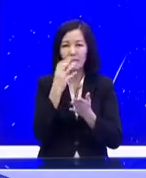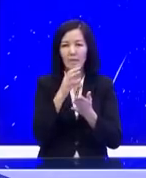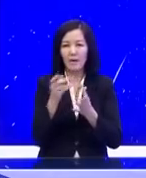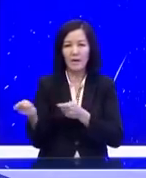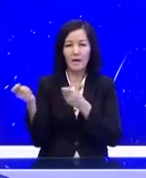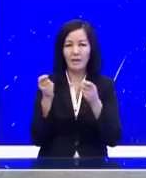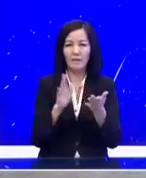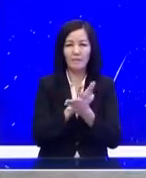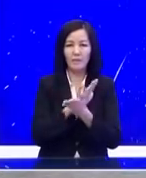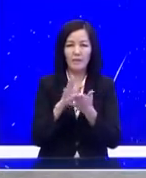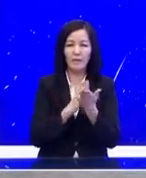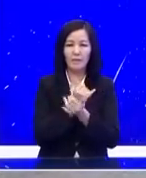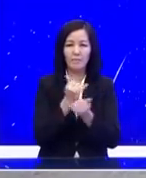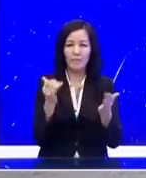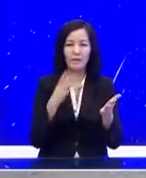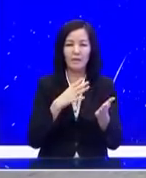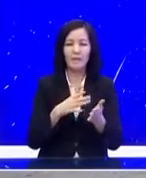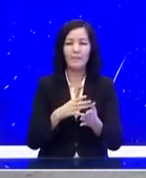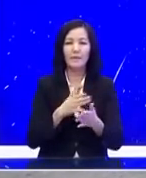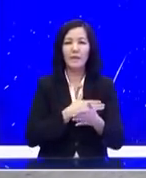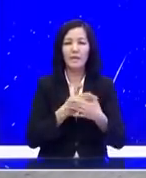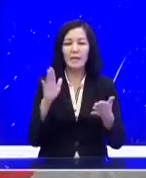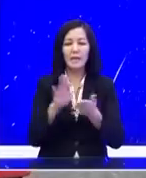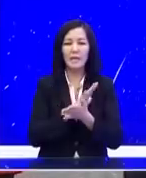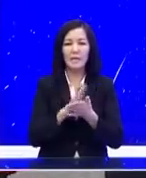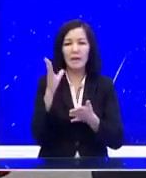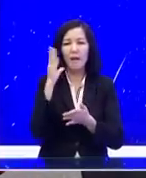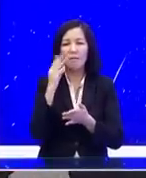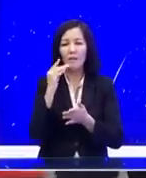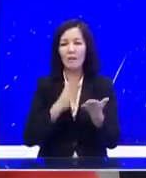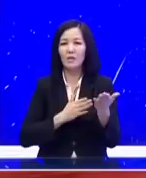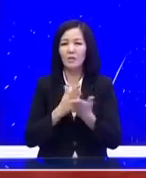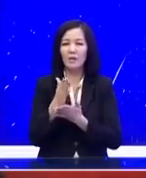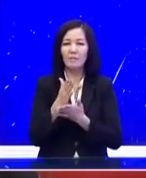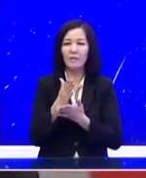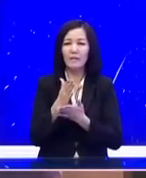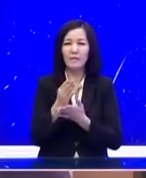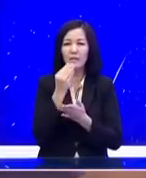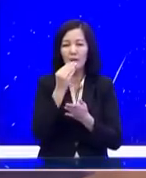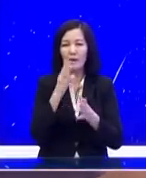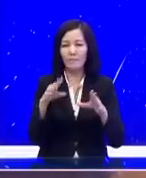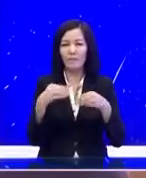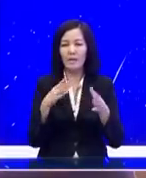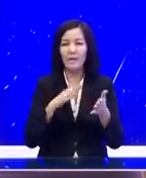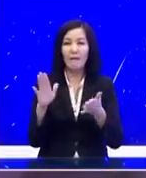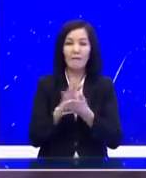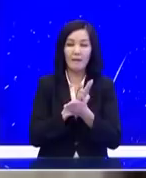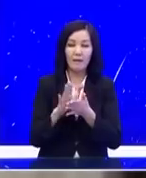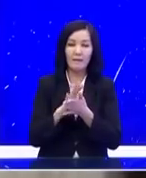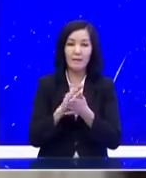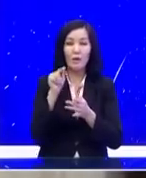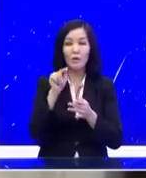жеткізді. Еріктілер ең алдымен Алматыға шыға берістегі бекет қызметкерлеріне асауқат жеткізді. Тегін түрде.